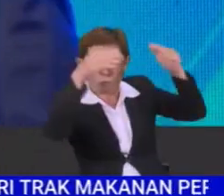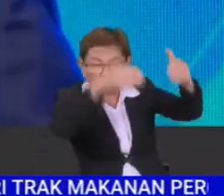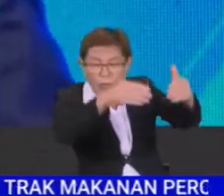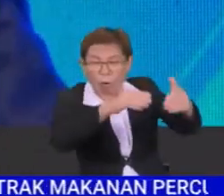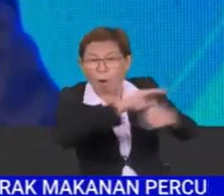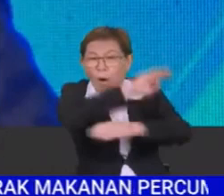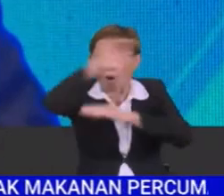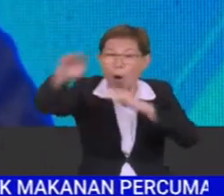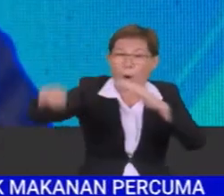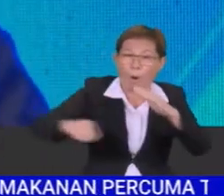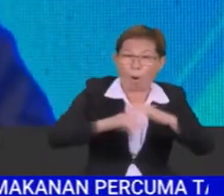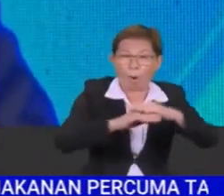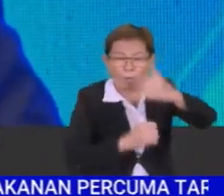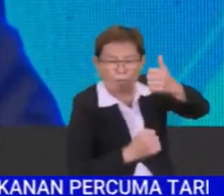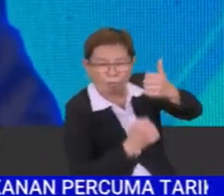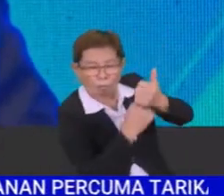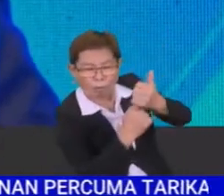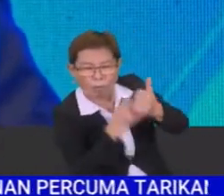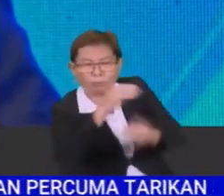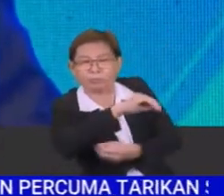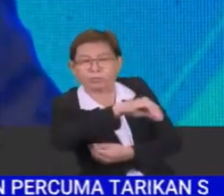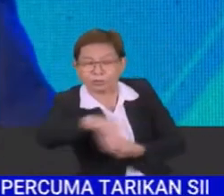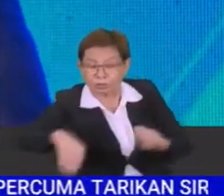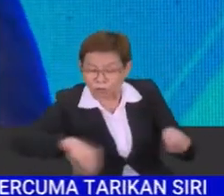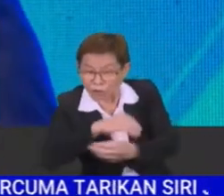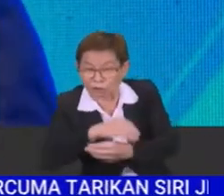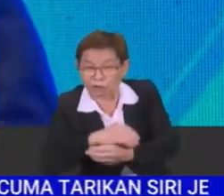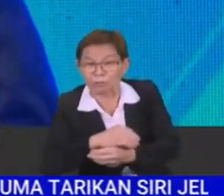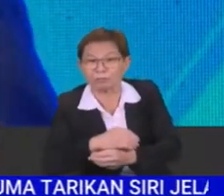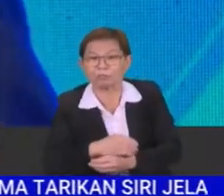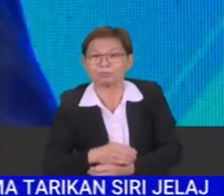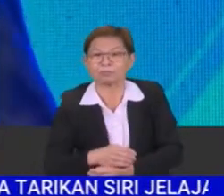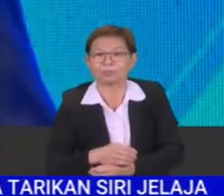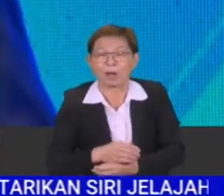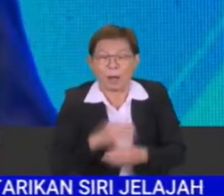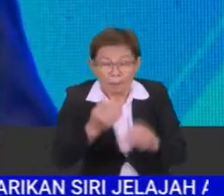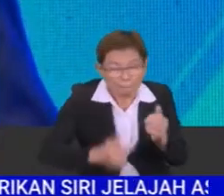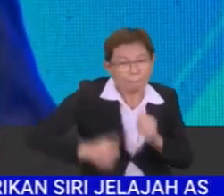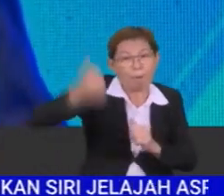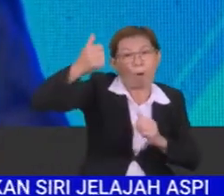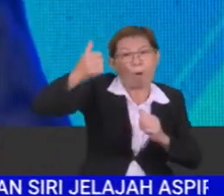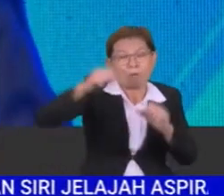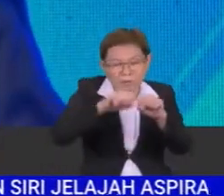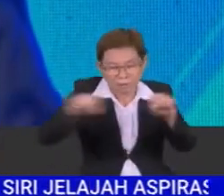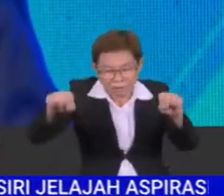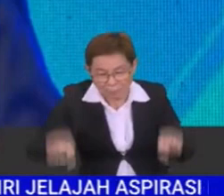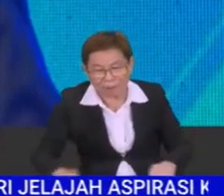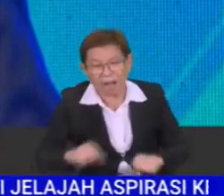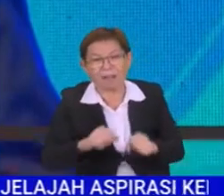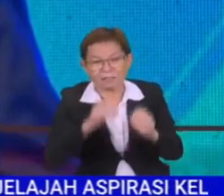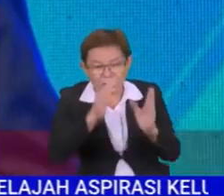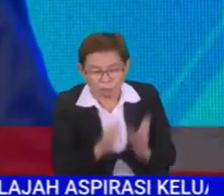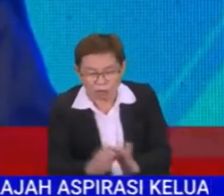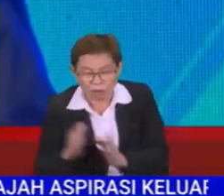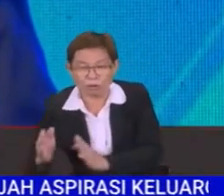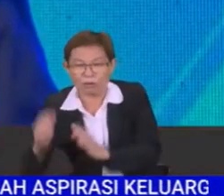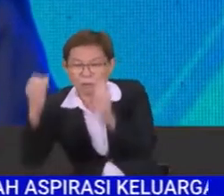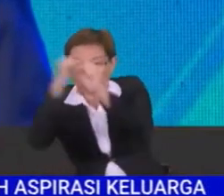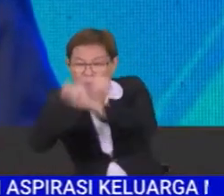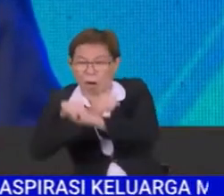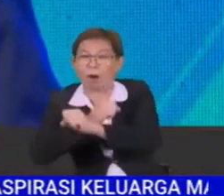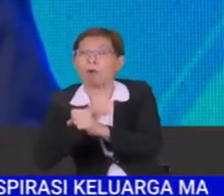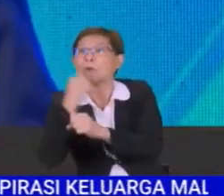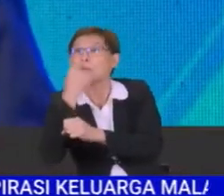on the most fundamental reforms to address major systemic and structural challenges by the healthcare